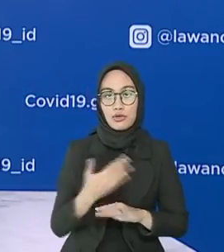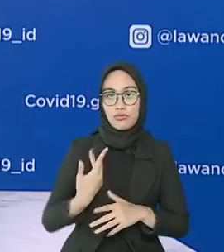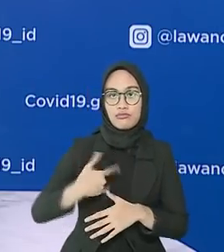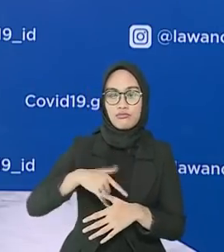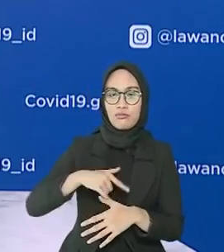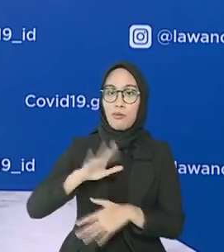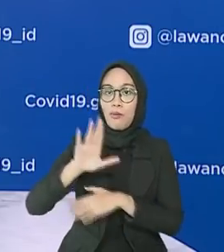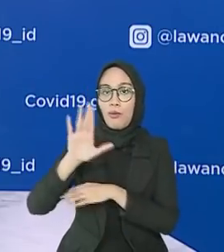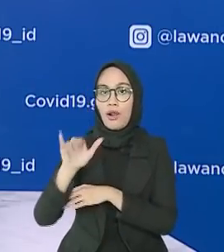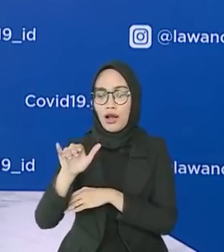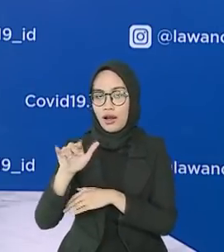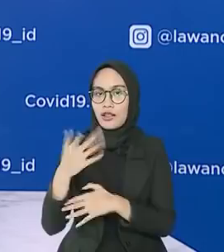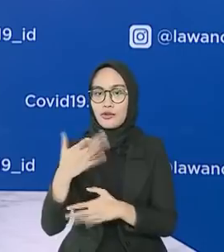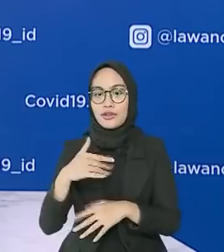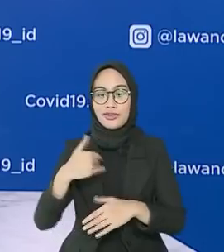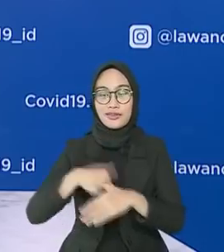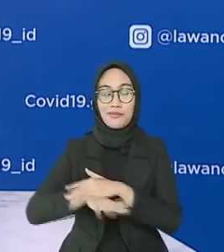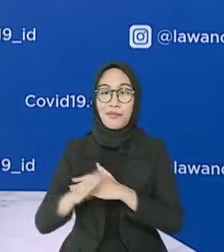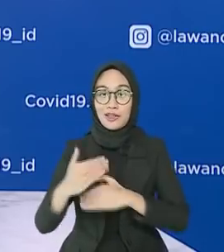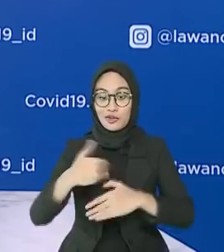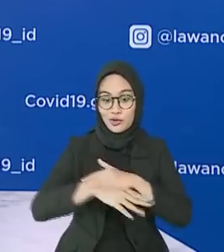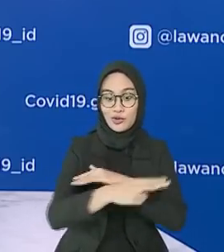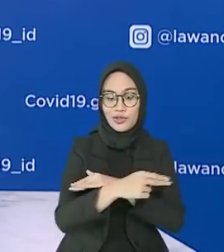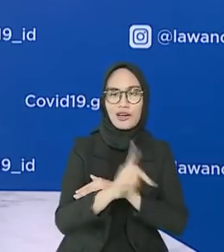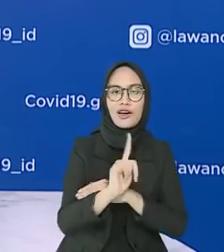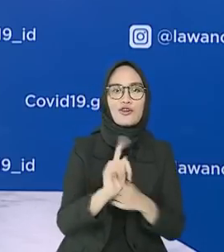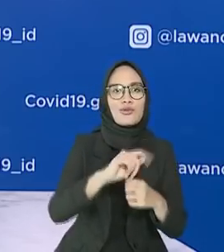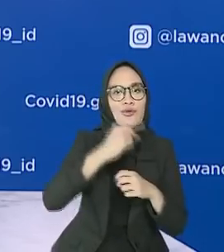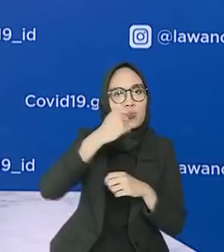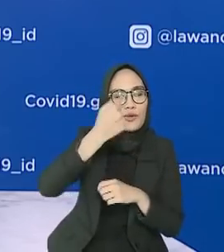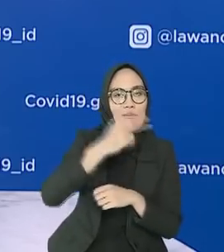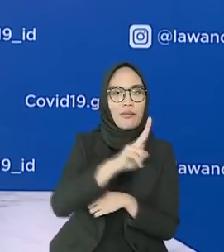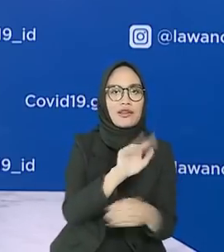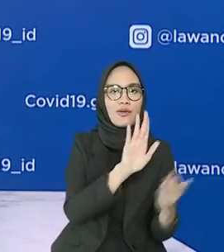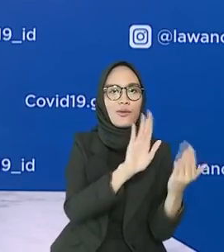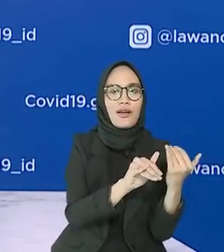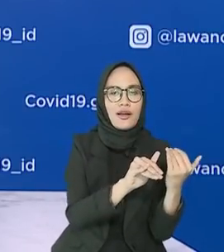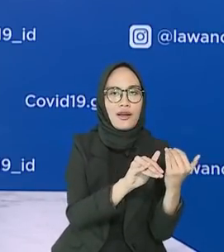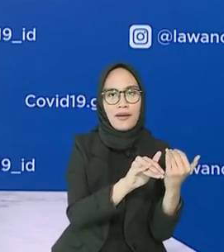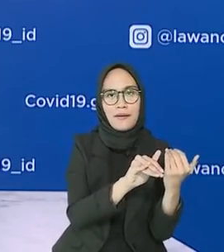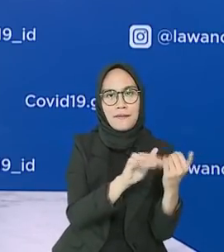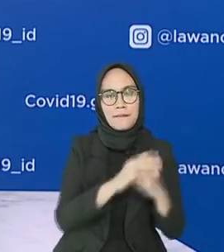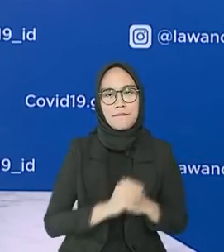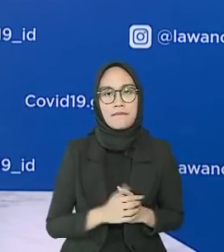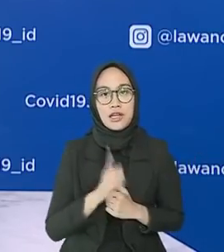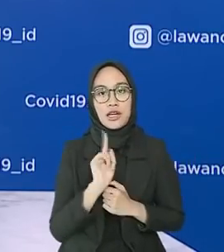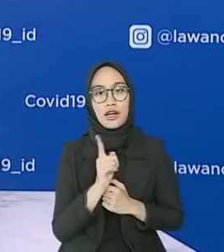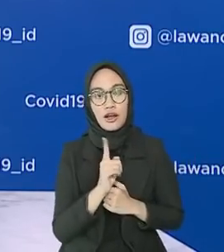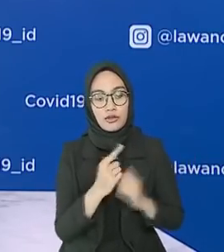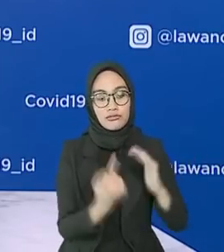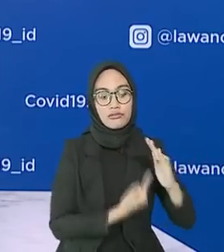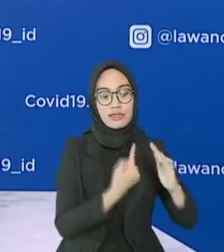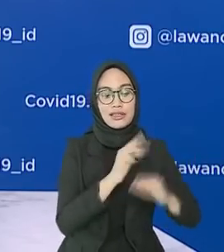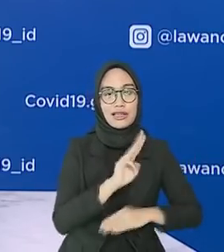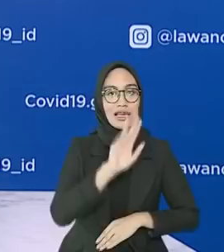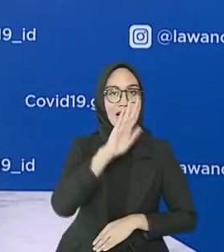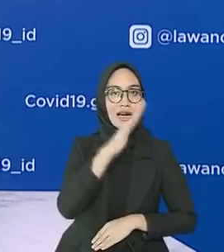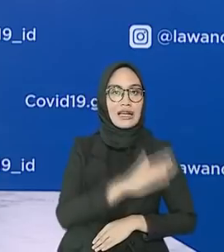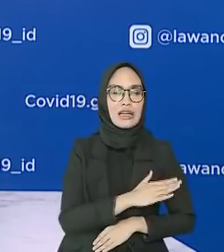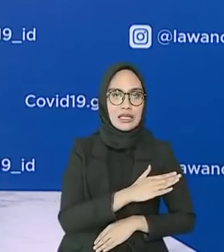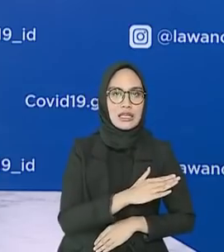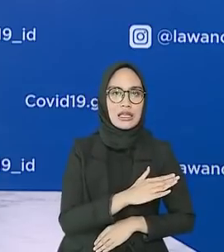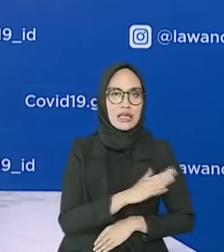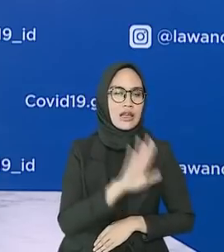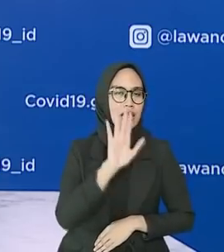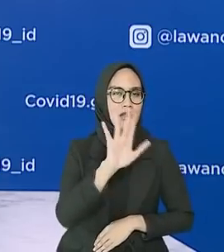kedua setelah kedatangan. Bagi pelaku perjalanan yang wajib karantina 3 hari, maka tes ulang ini dilakukan di hari